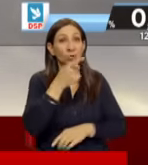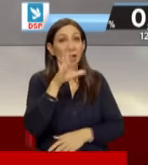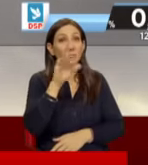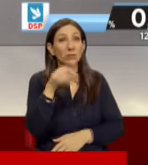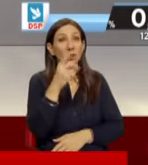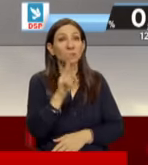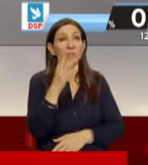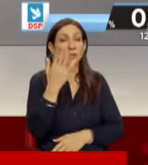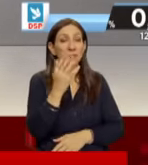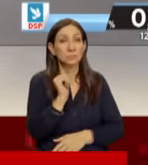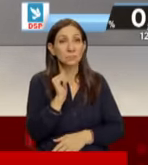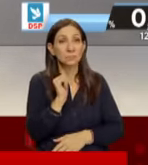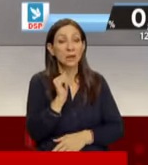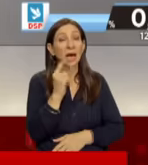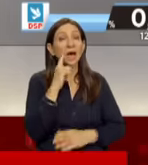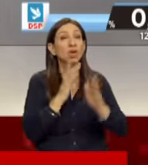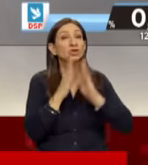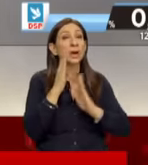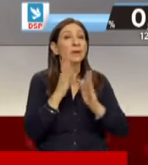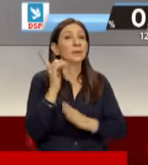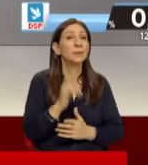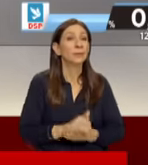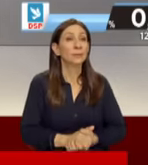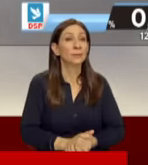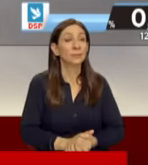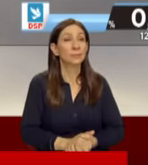%51,75. Ataşehir'e gidelim.